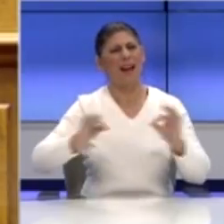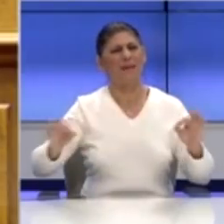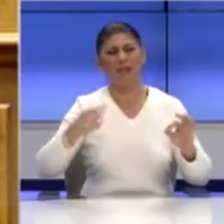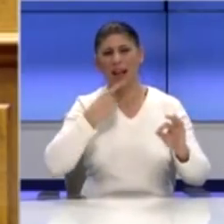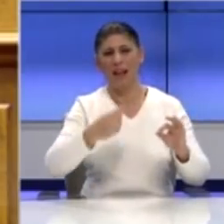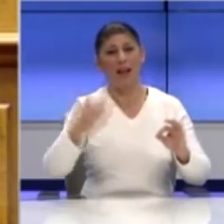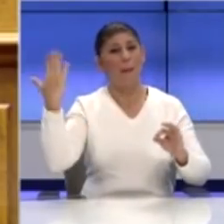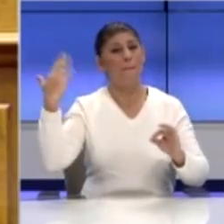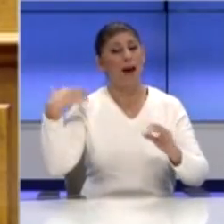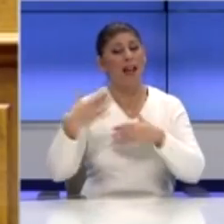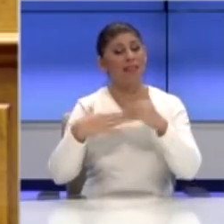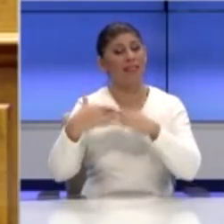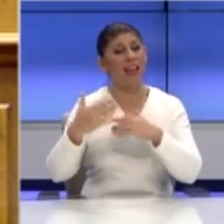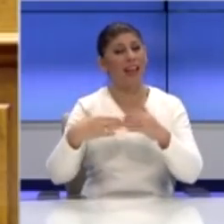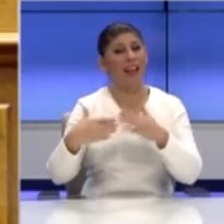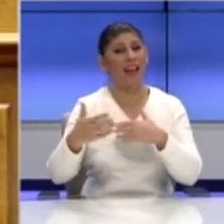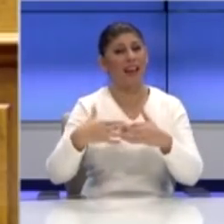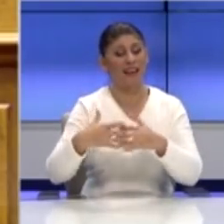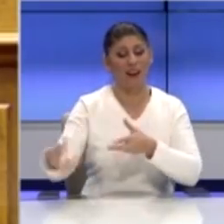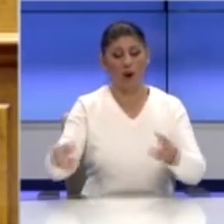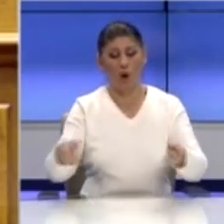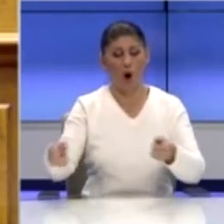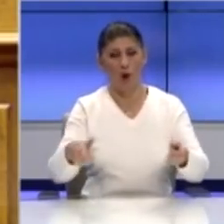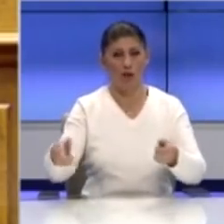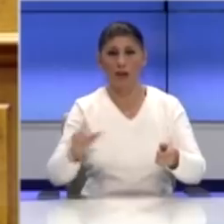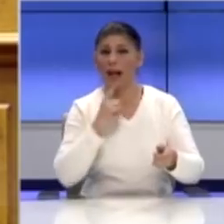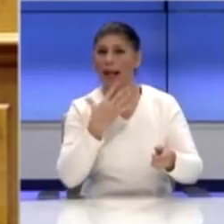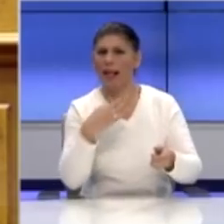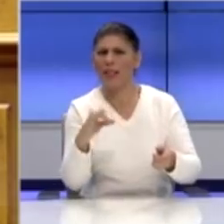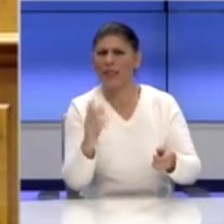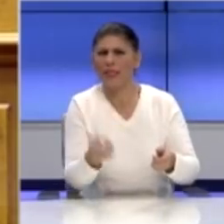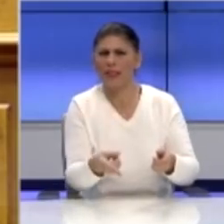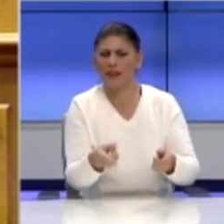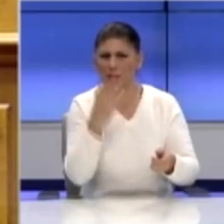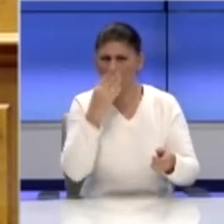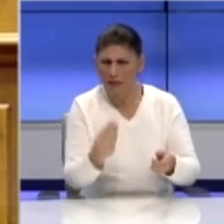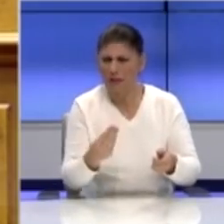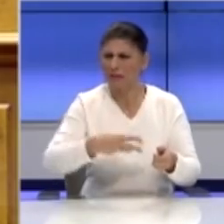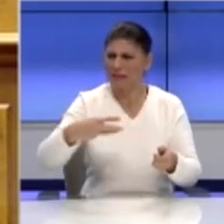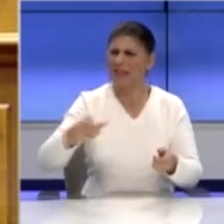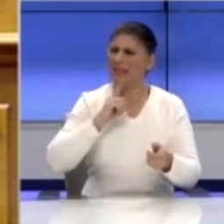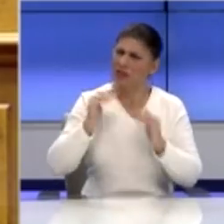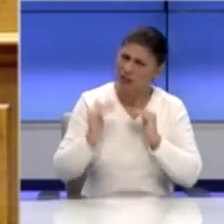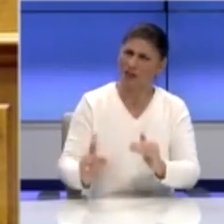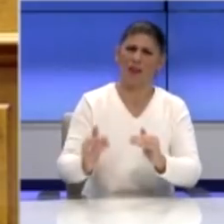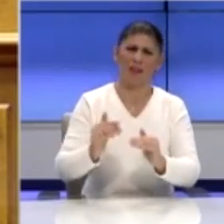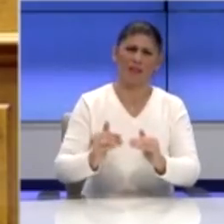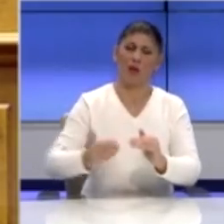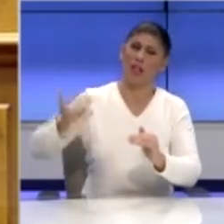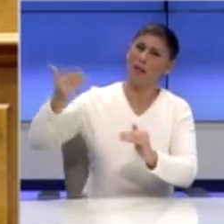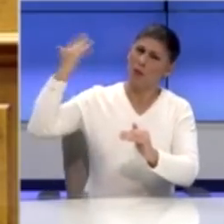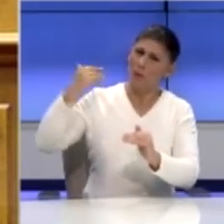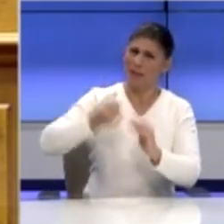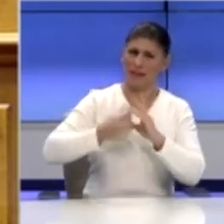όλοι σας. Τα ίδια έλεγε και ο ΣΥΡΙΖΑ, τα ίδια και το ΠΑΣΟΚ πριν, τα ίδια και η προκάτοχή σας της Νέας